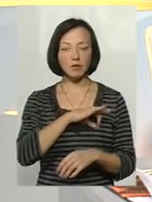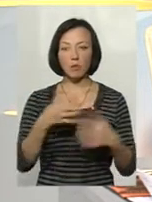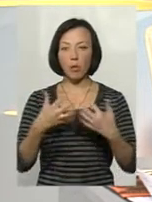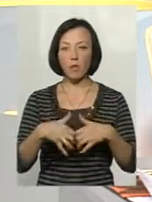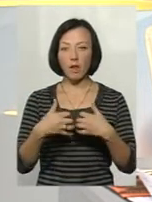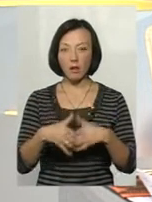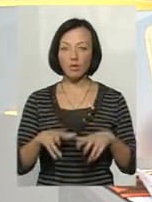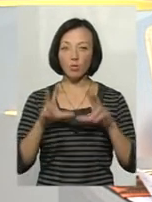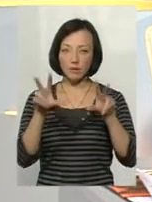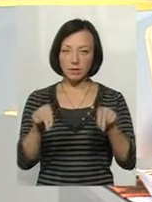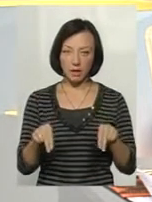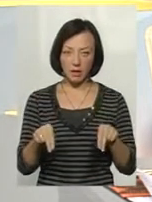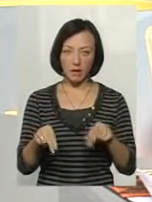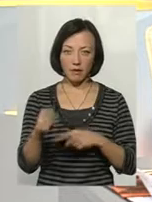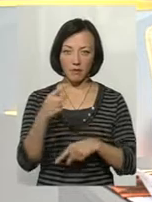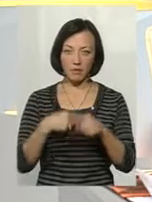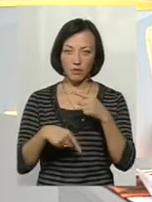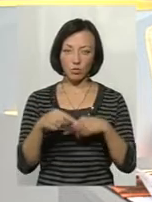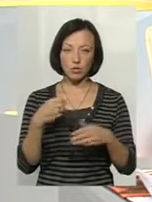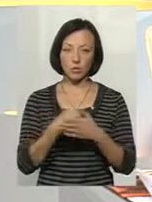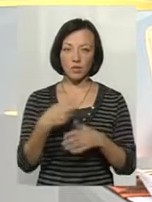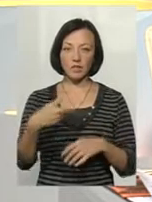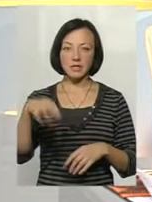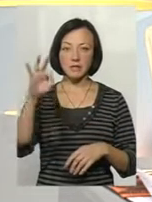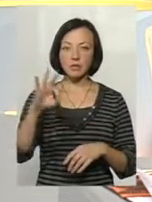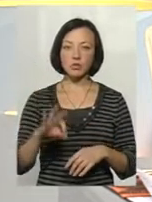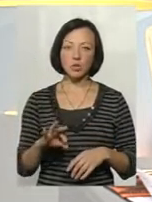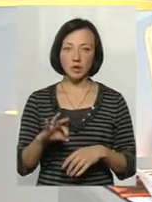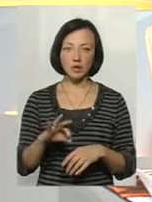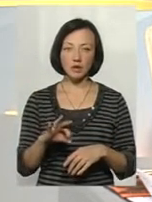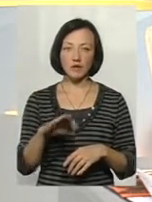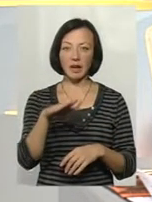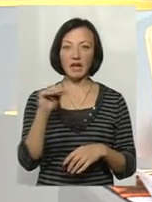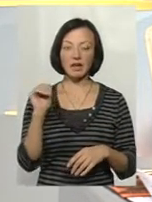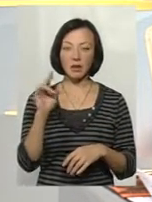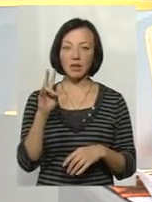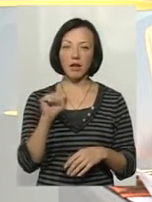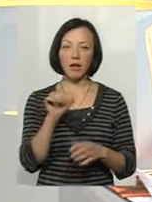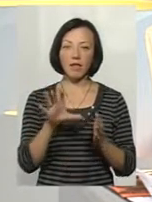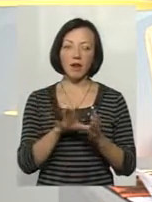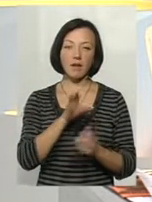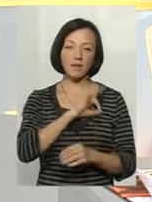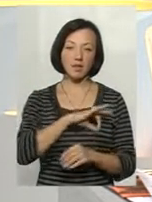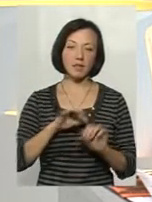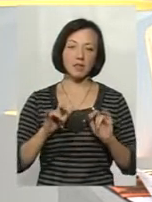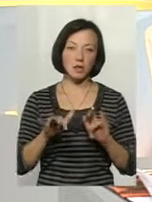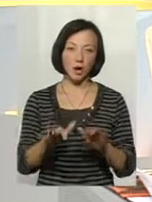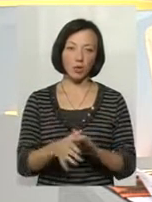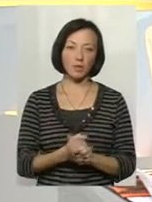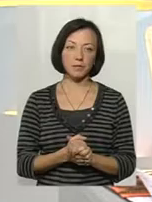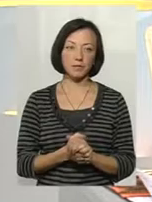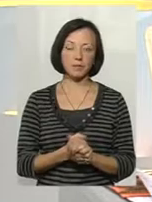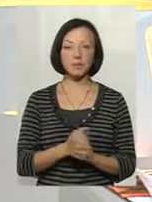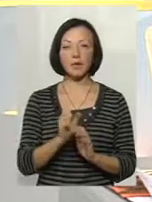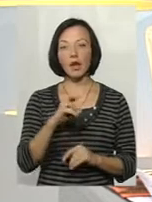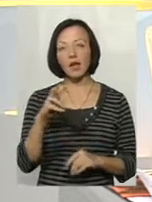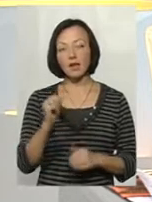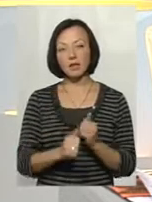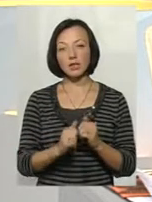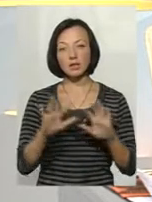зокрема, обіцяє вернути до 20% тіла кредиту на енергоефективні заходи. Але